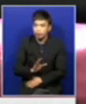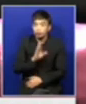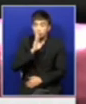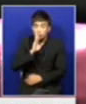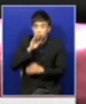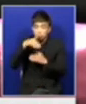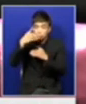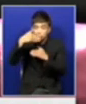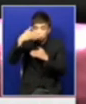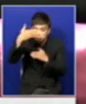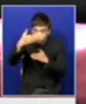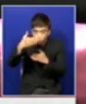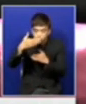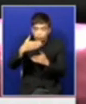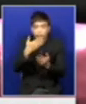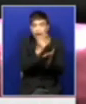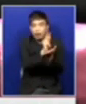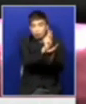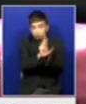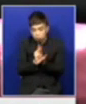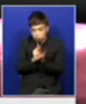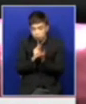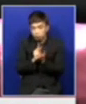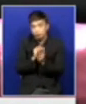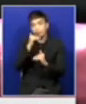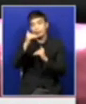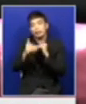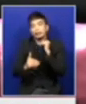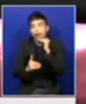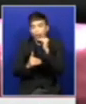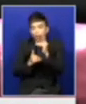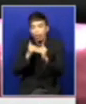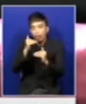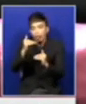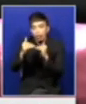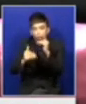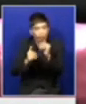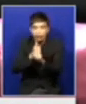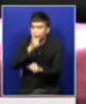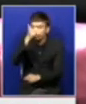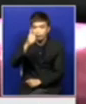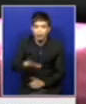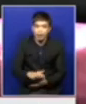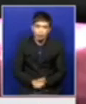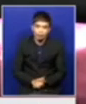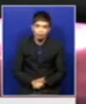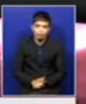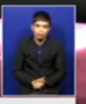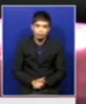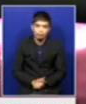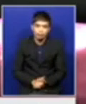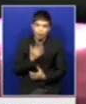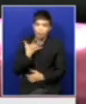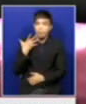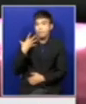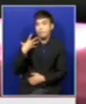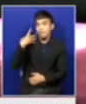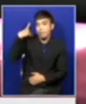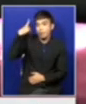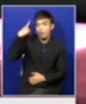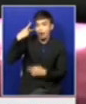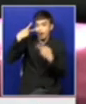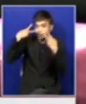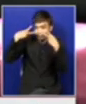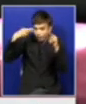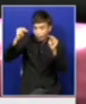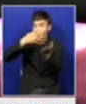มอยู่กับหนี้ก้อนนี้จนไม่สามารถพัฒนาอะไรได้อีกเลยดังเช่นที่ท่านพลเอกประยุทธ์ได้กล่าวเมื่อวานนี้นะคะท่านบอกว่